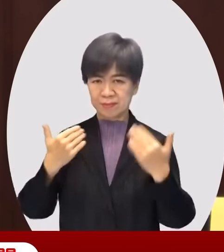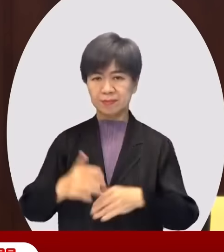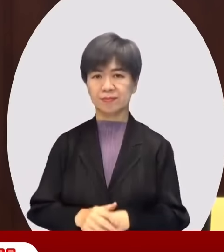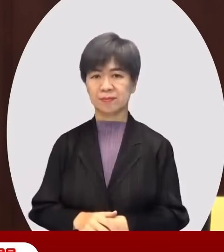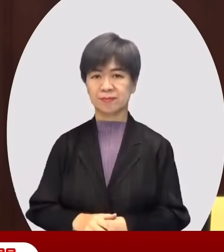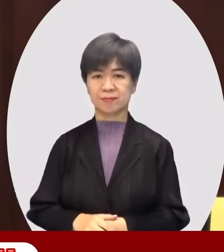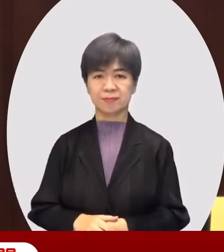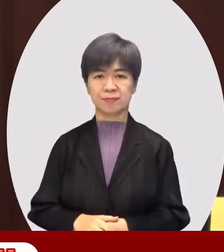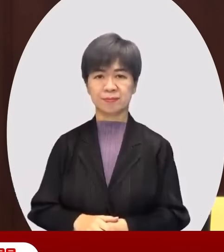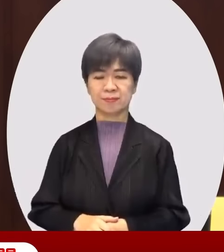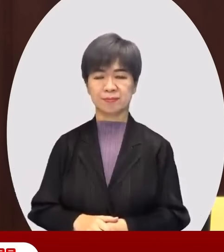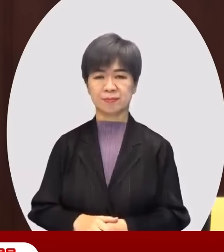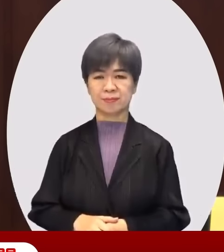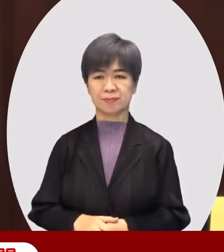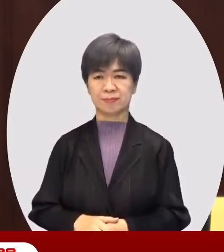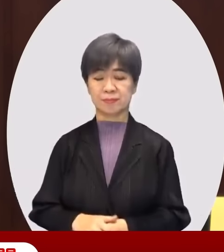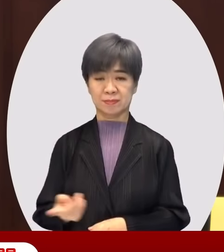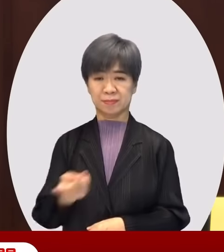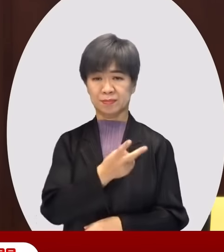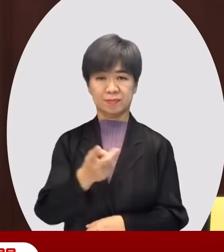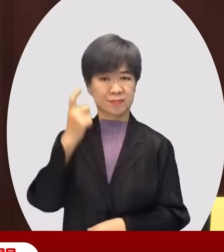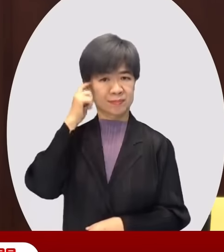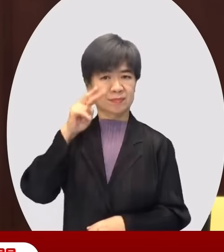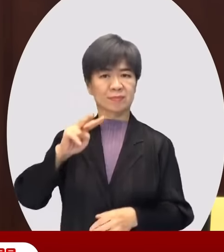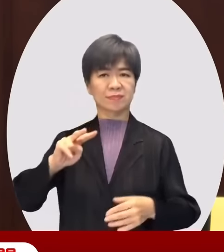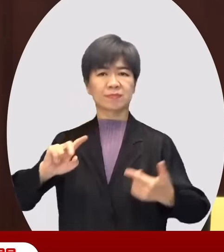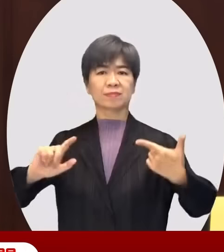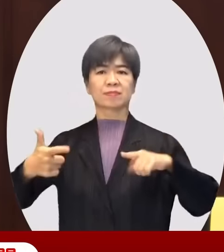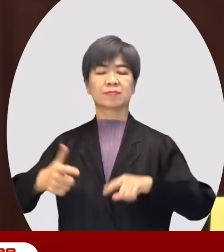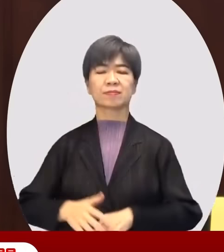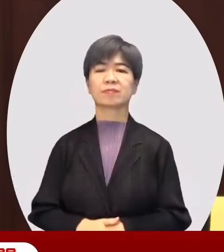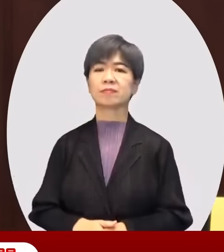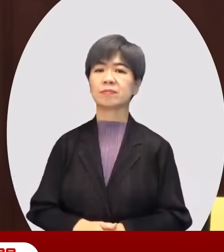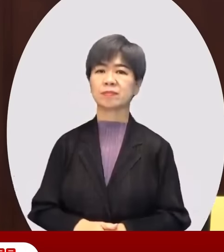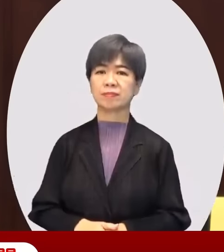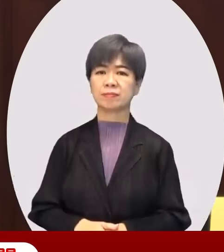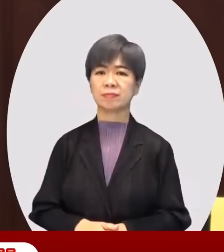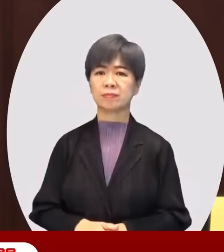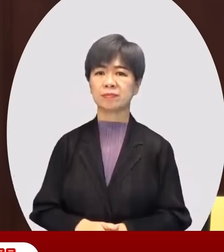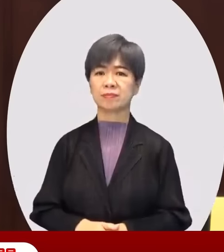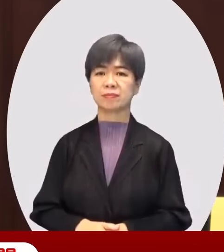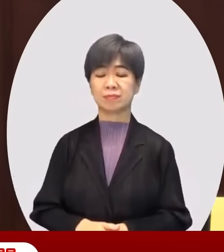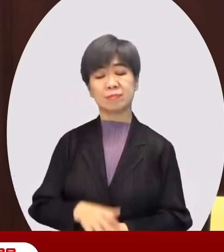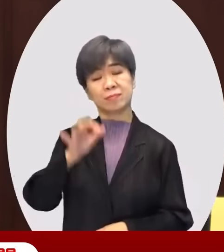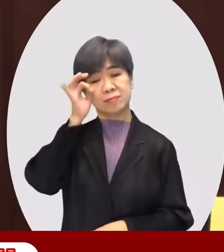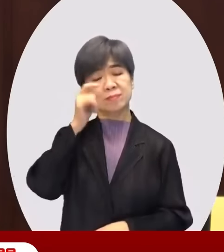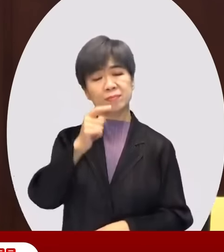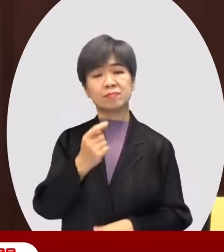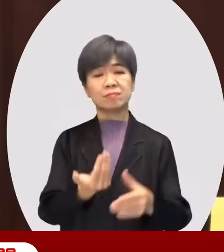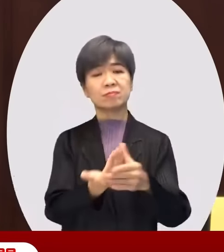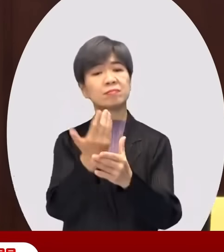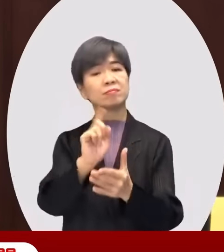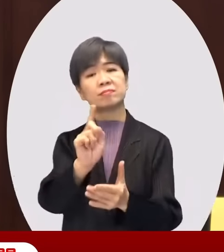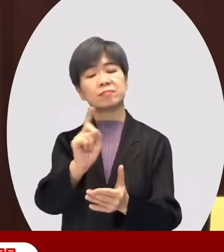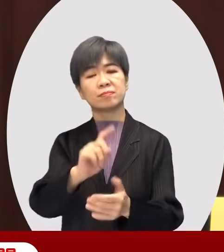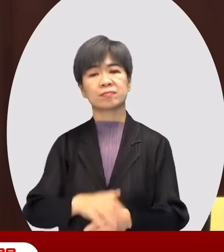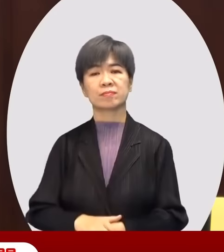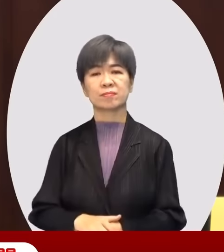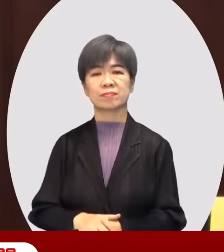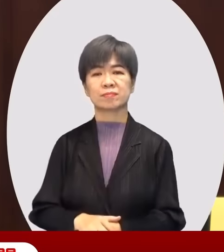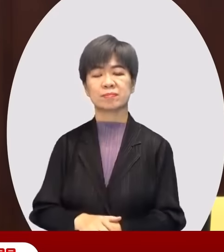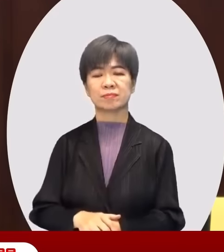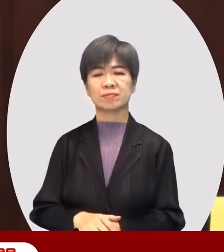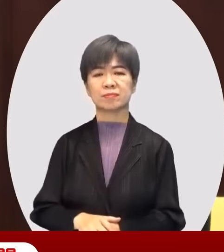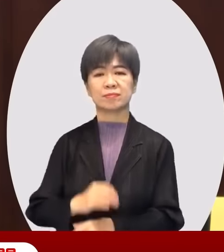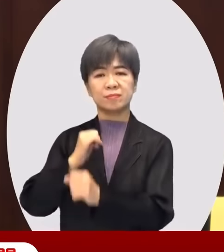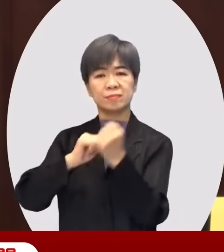说双方的意见不一样啊，那看看有什么样的一些火花了。 对不起，也简龙伯，或许我